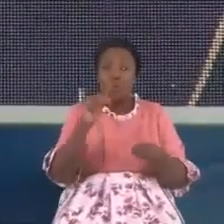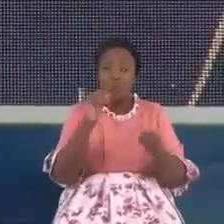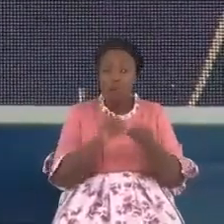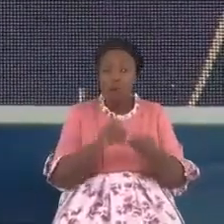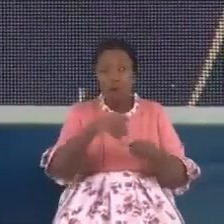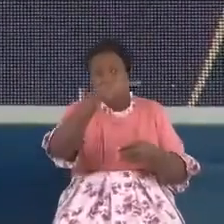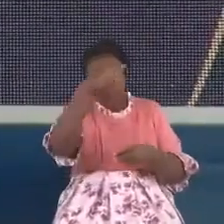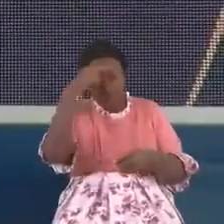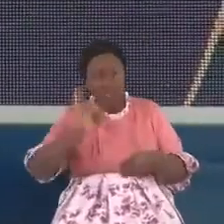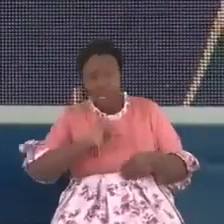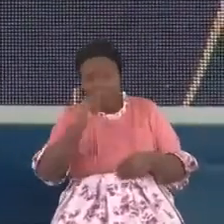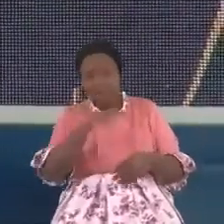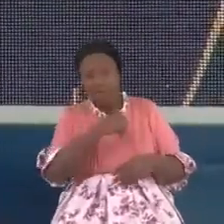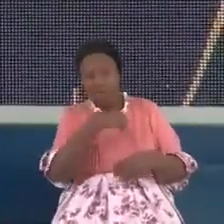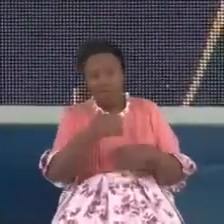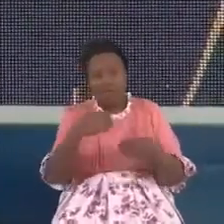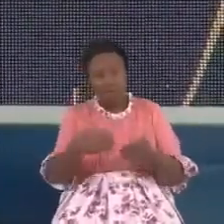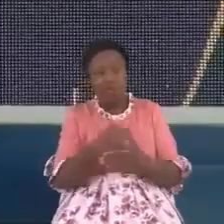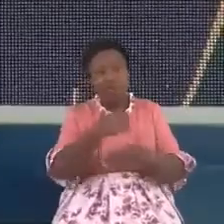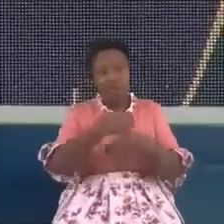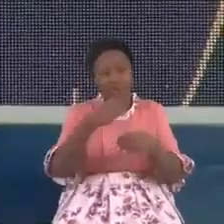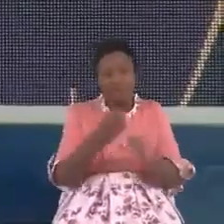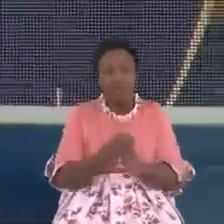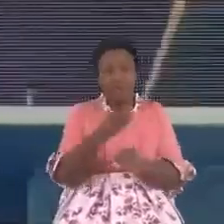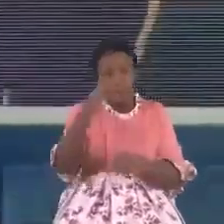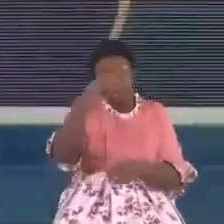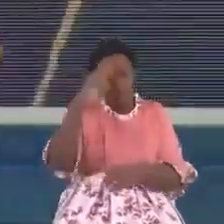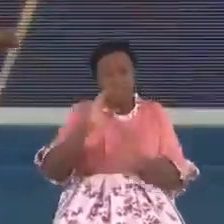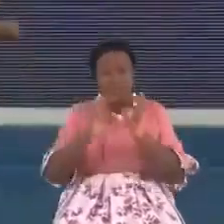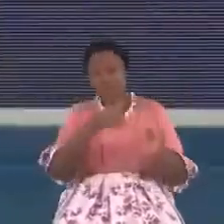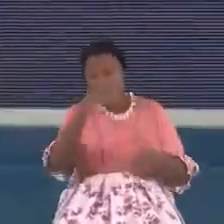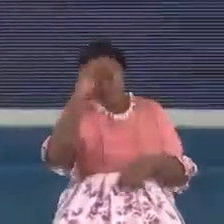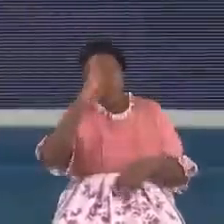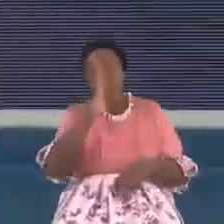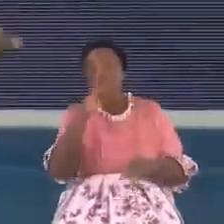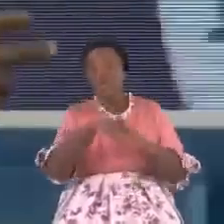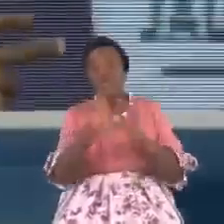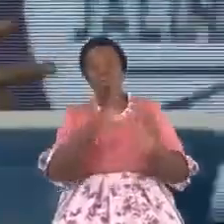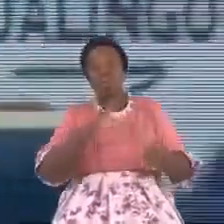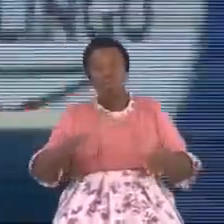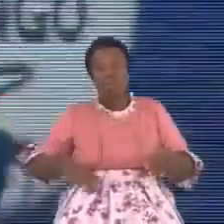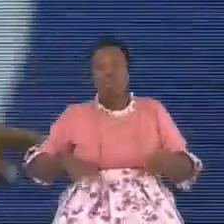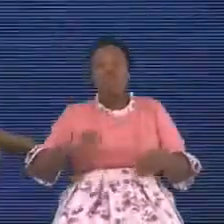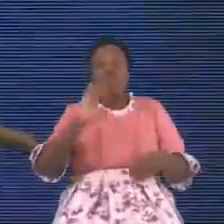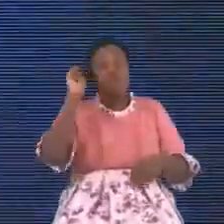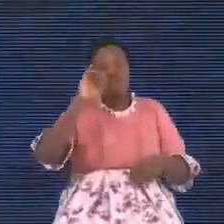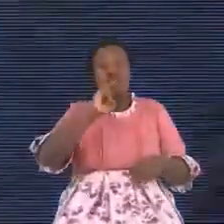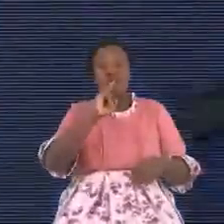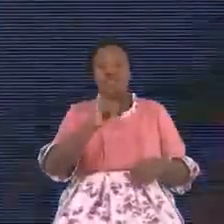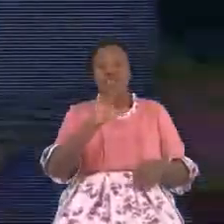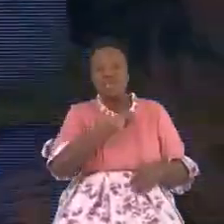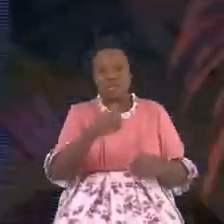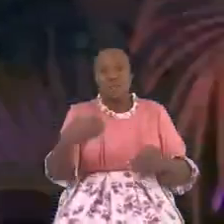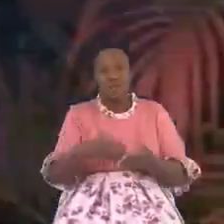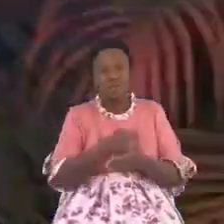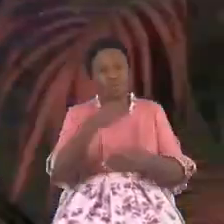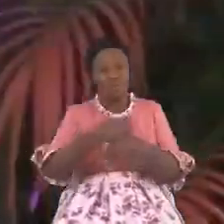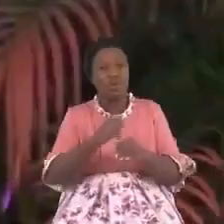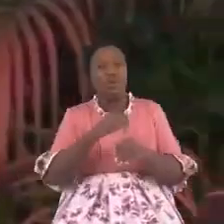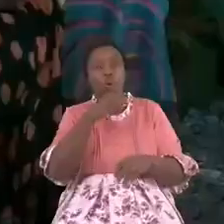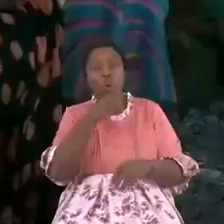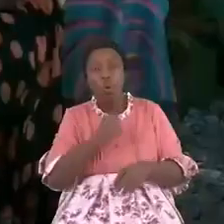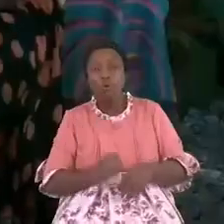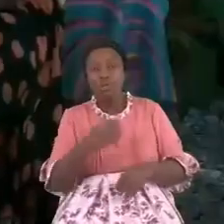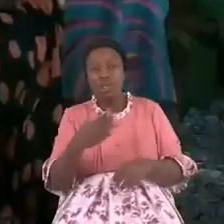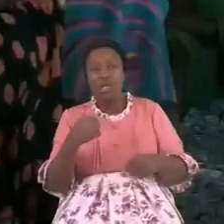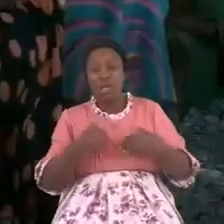onye ekere ọhụụ. Ọ bụrụ na onye ọla nọ n'ime Kraịst, ọ bụ onye ekere ọhụụ. Ihe ochie niile agasiwo na ndụ